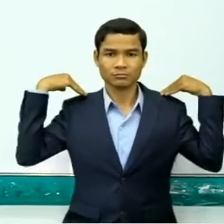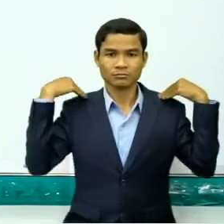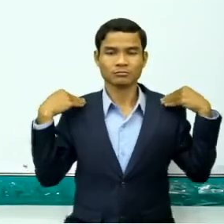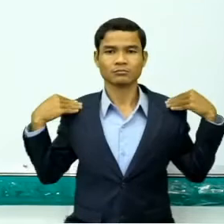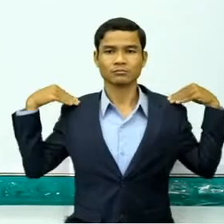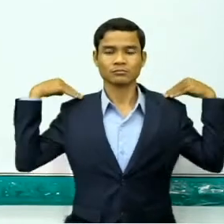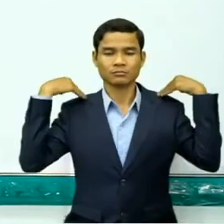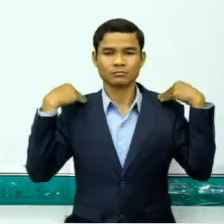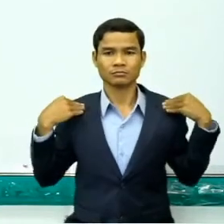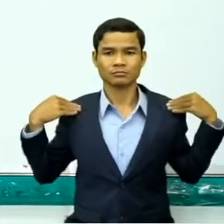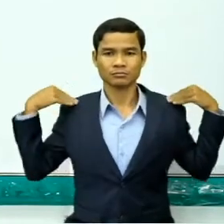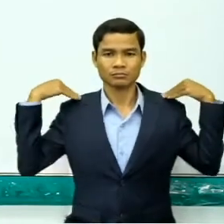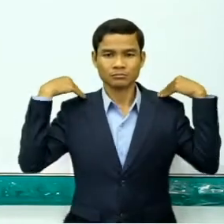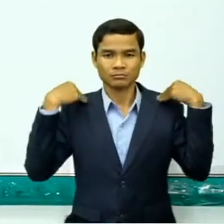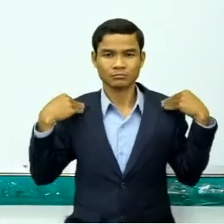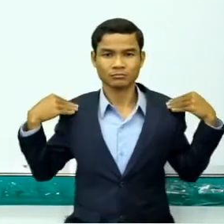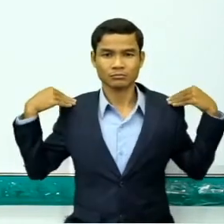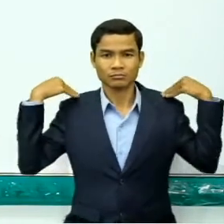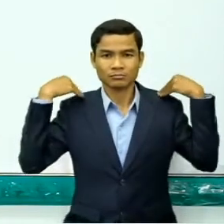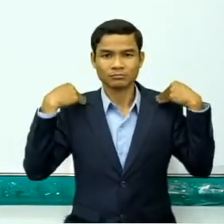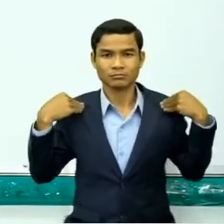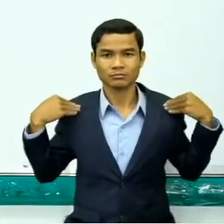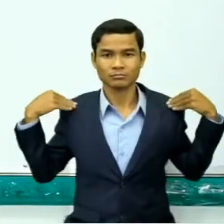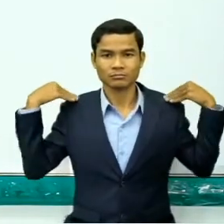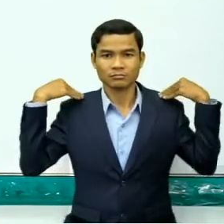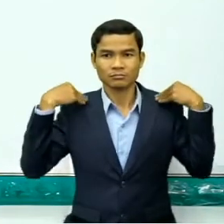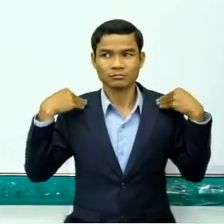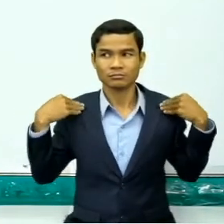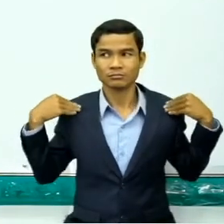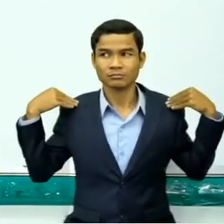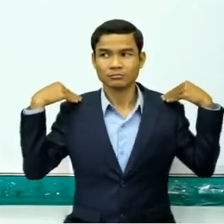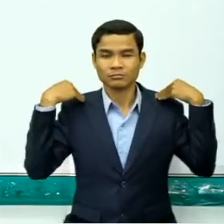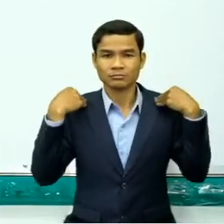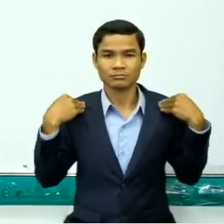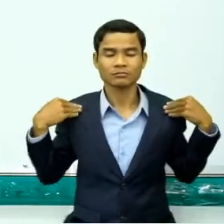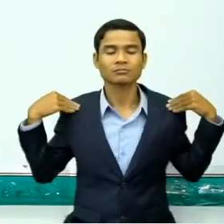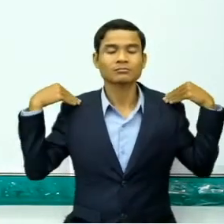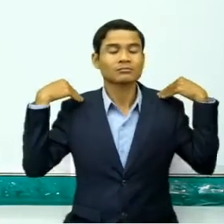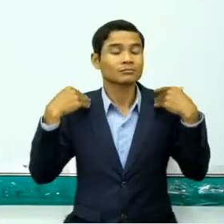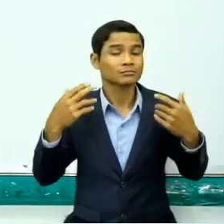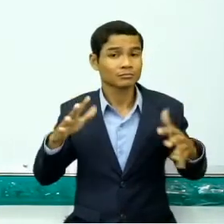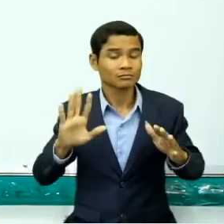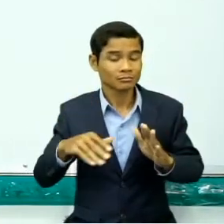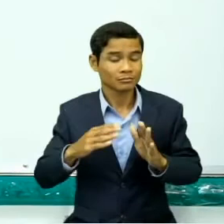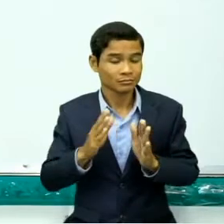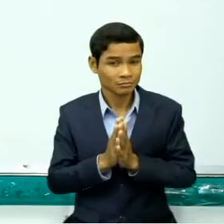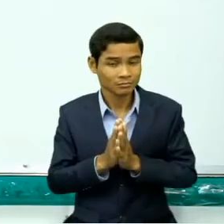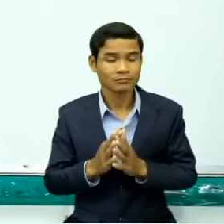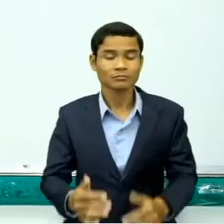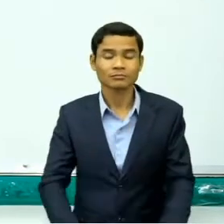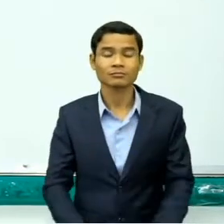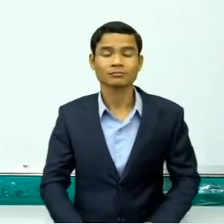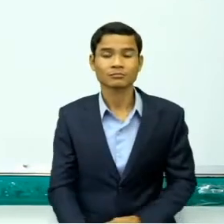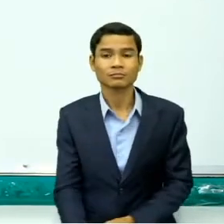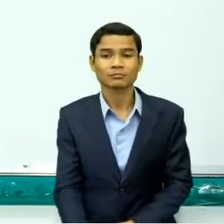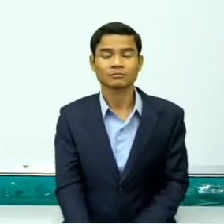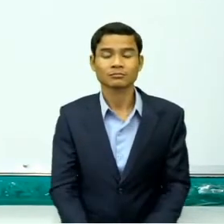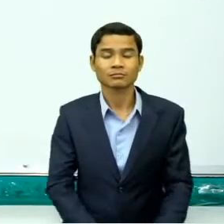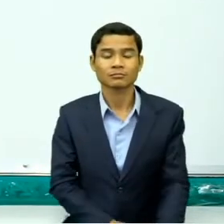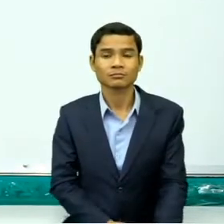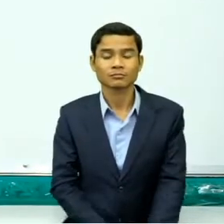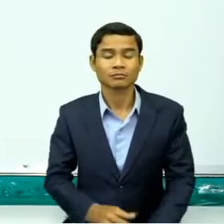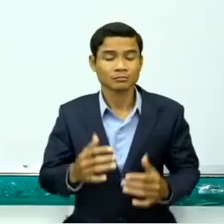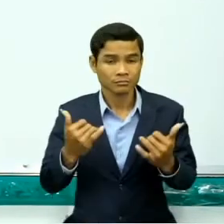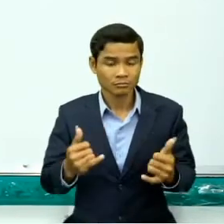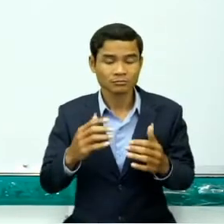đáy lơ xa má các đồng vị bình tạch tới. Chà, mạch đại con. Chà, ở con này lơ. Bình tập tình ní nè cư nâng nông